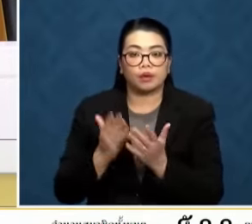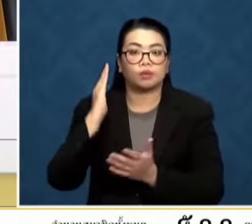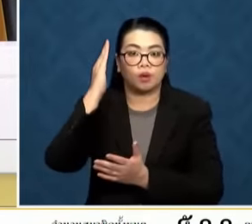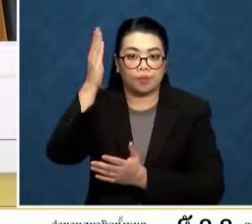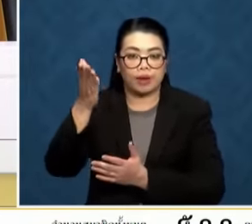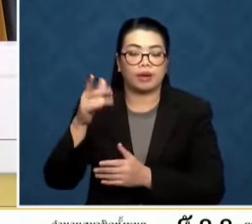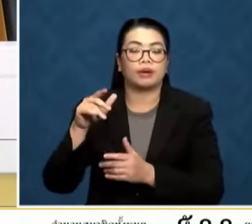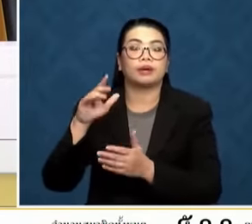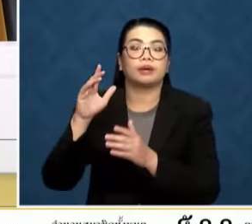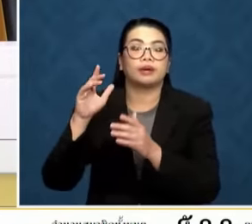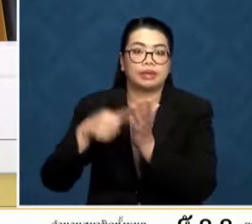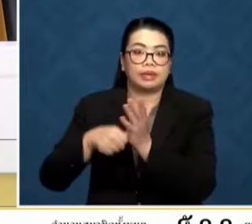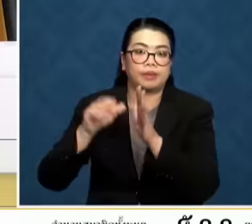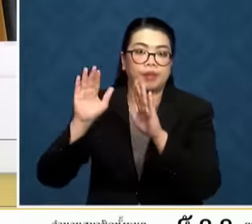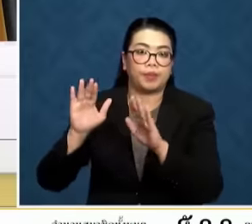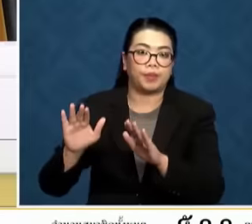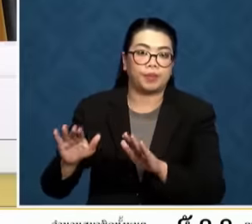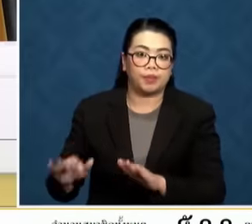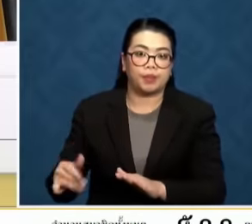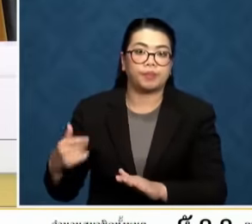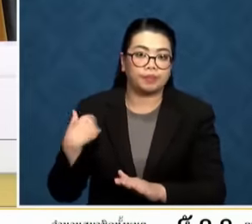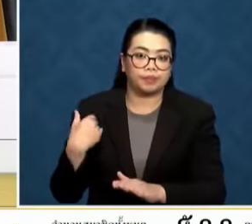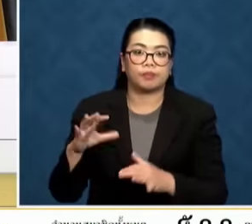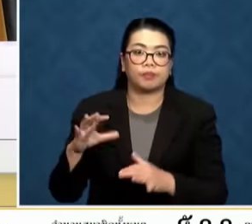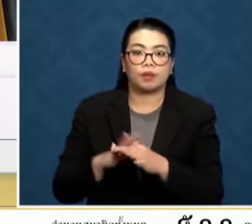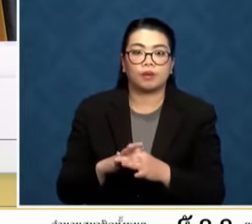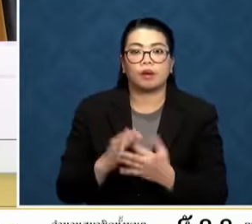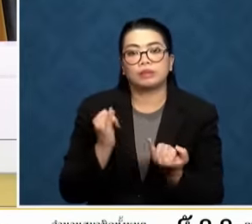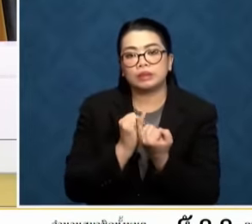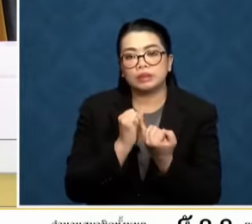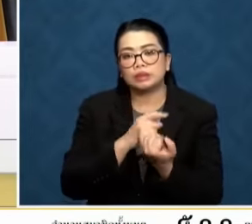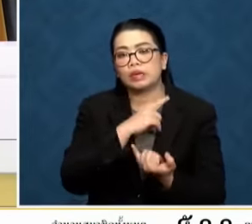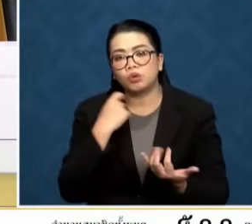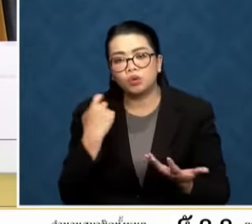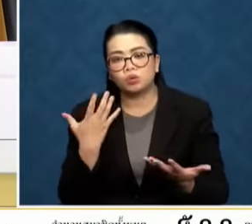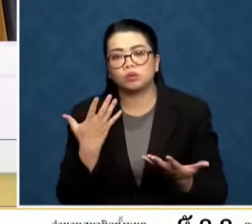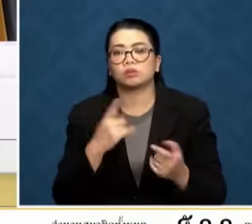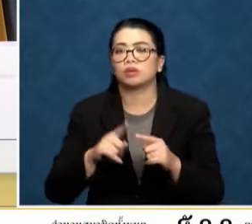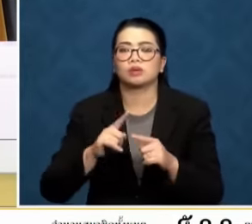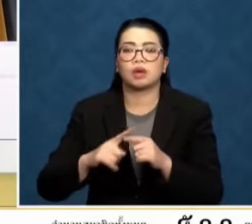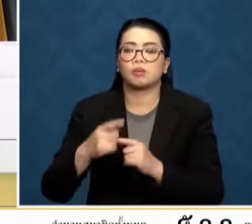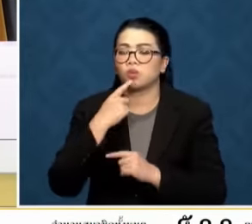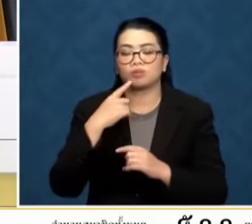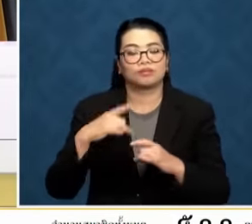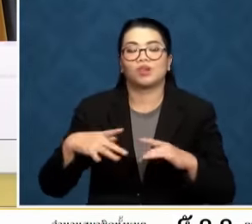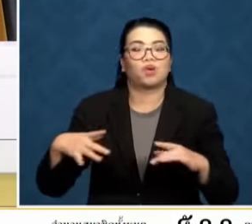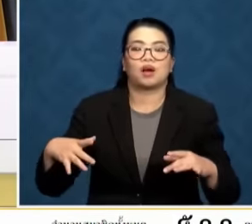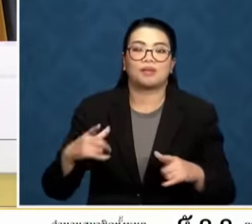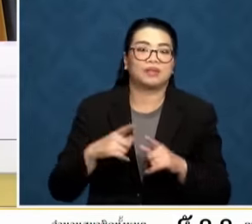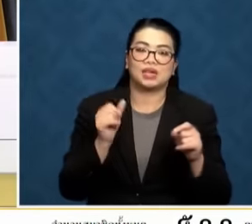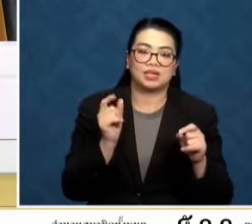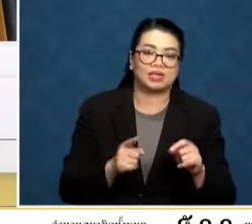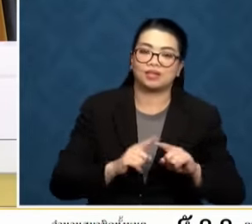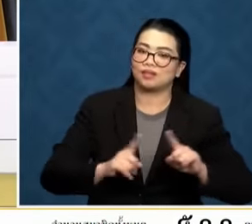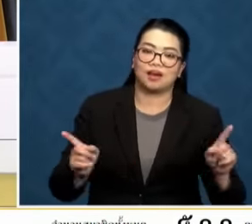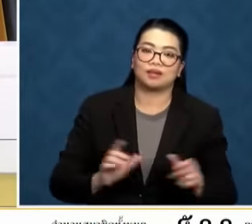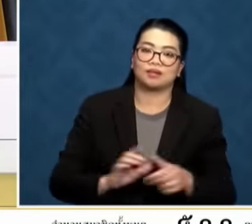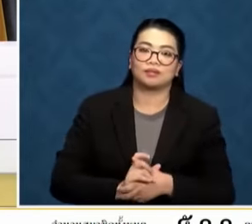เห็นและยังมีวาทกรรมเรื่องเกี่ยวกับการเสพติดการขาดดุลงบประมาณซึ่งตรงข้ามกับข้อเท็จ